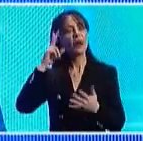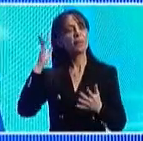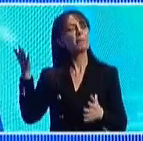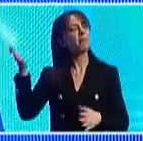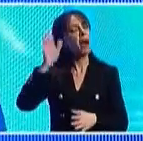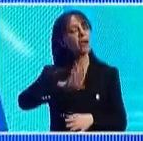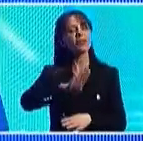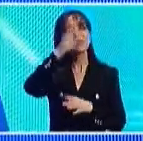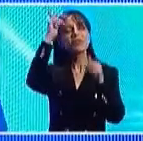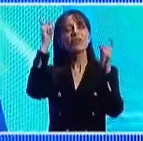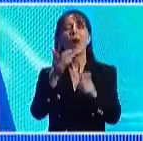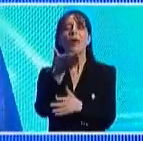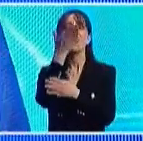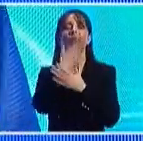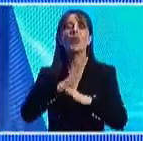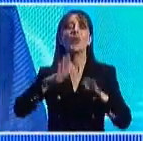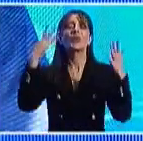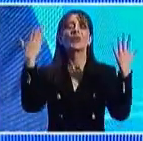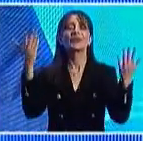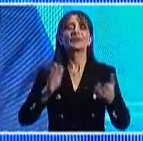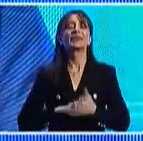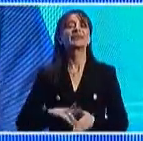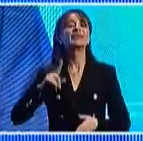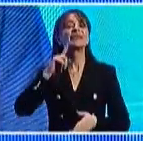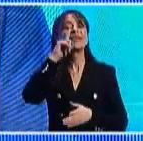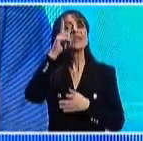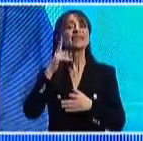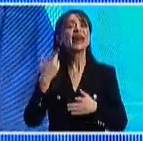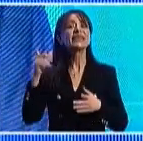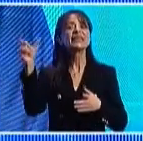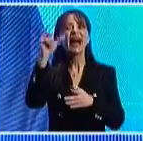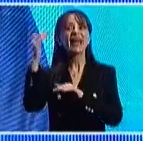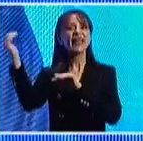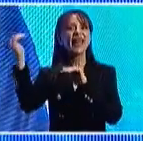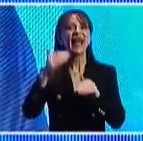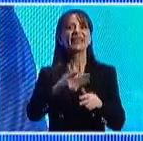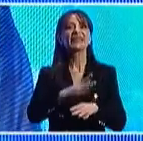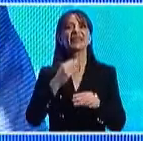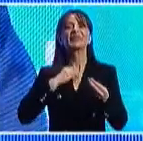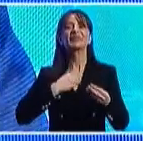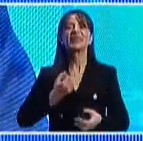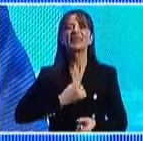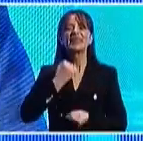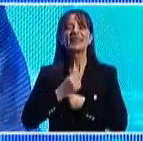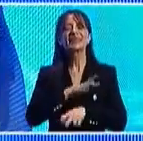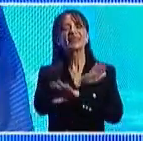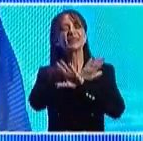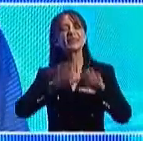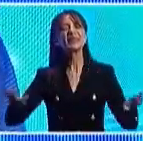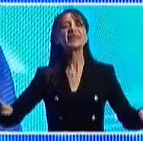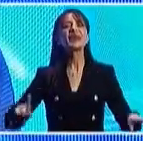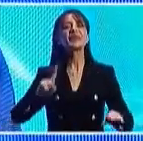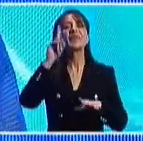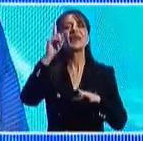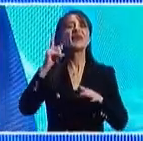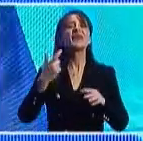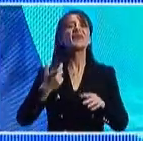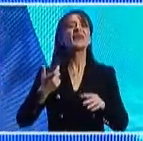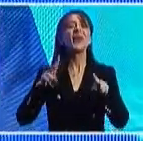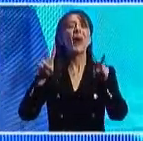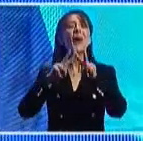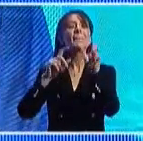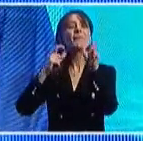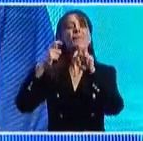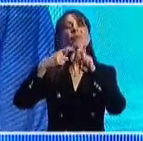İstanbul yok. Nisan gelecek, dertler bitecek, bir muradı var bu şehrin, hep